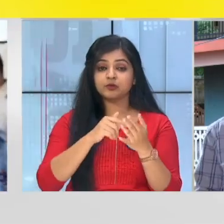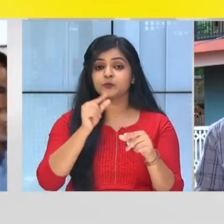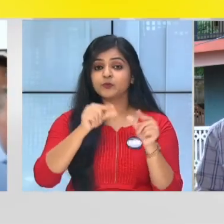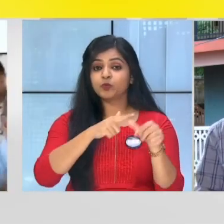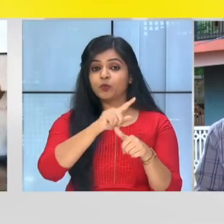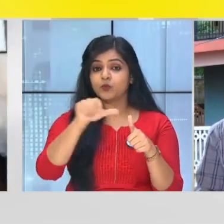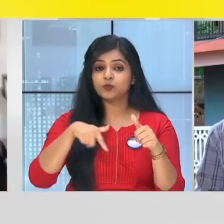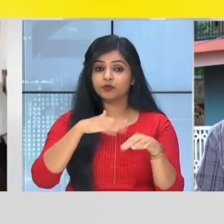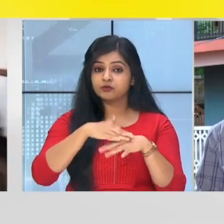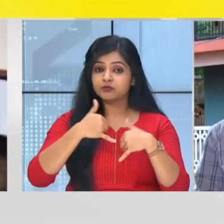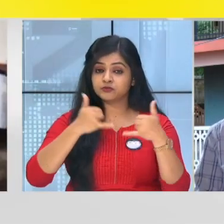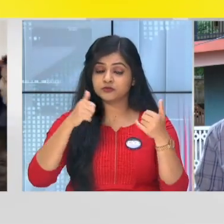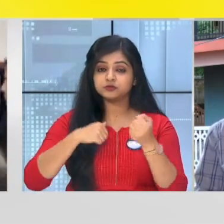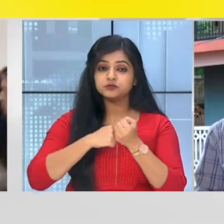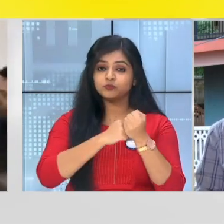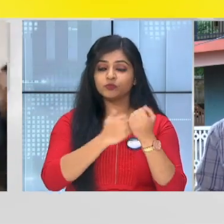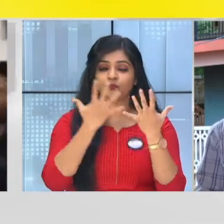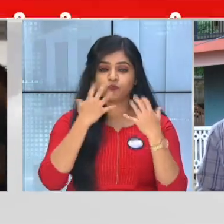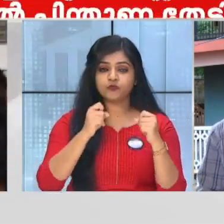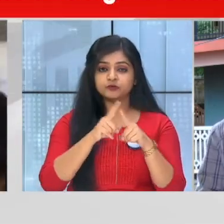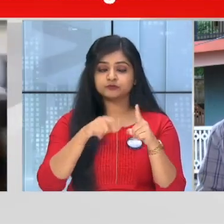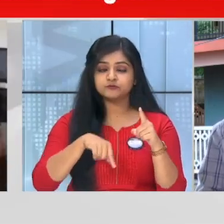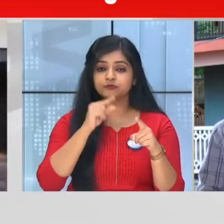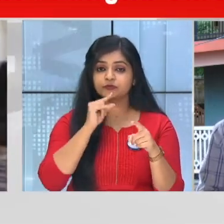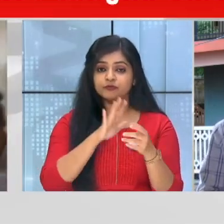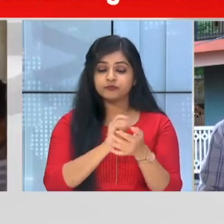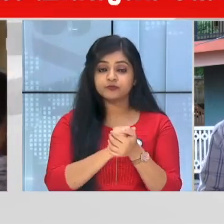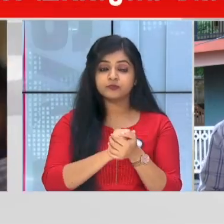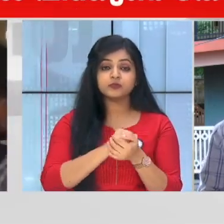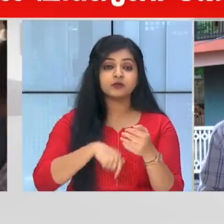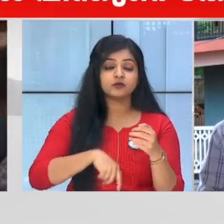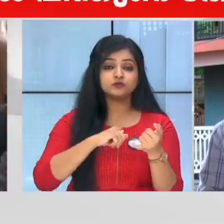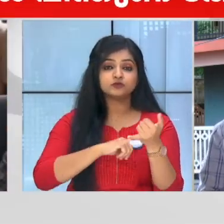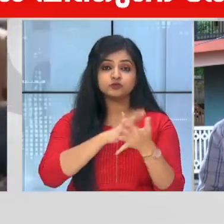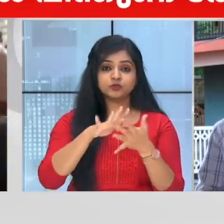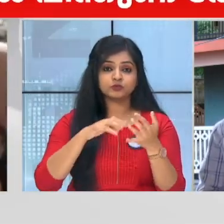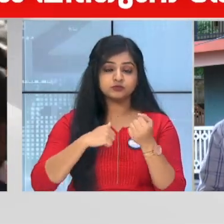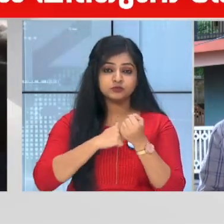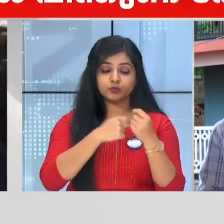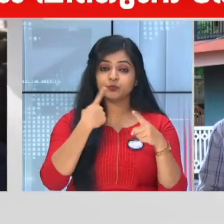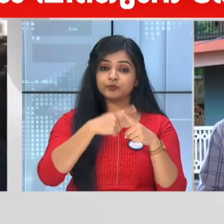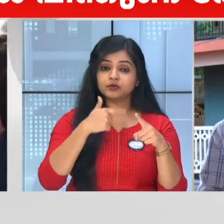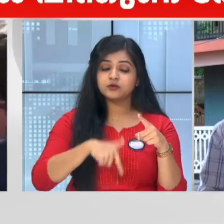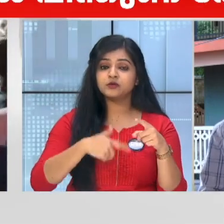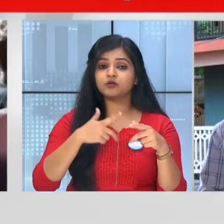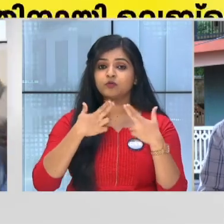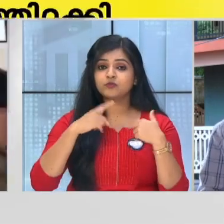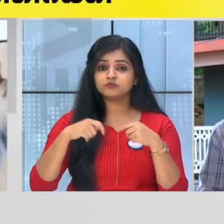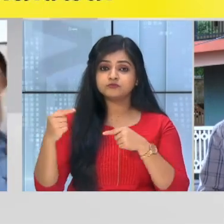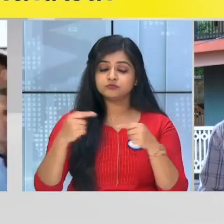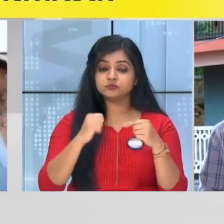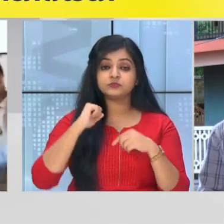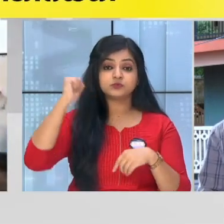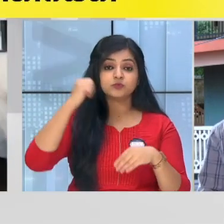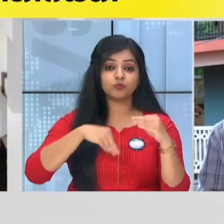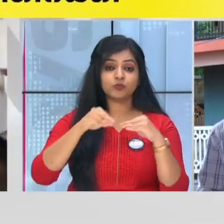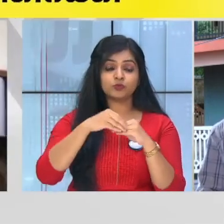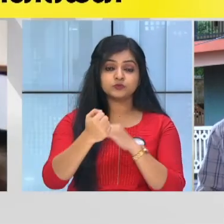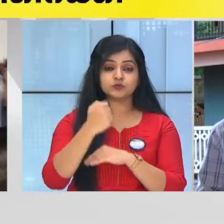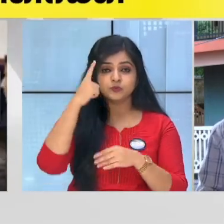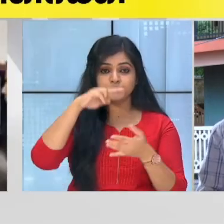സമ്മേളനത്തിൽ വ്യക്തമാക്കി. എന്തായാലും നിയമ പോരാട്ടത്തിനൊപ്പം സമൂഹ മാധ്യമങ്ങളുടെ പിന്തുണ തേടിക്കൊണ്ട് ഇത്തരത്തിൽ പ്രതിഷേധം ശക്തമാക്കാനാണ് തീരുമാനിച്ചിരിക്കുന്നത്. നാളെ പ്രധാനമന്ത്രിയുടെ